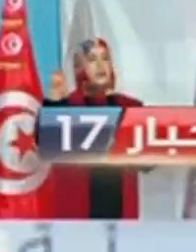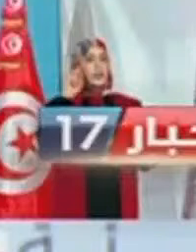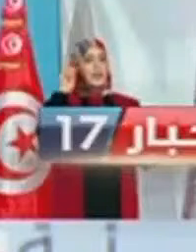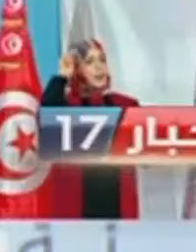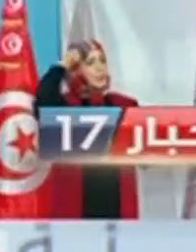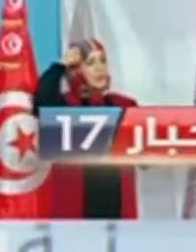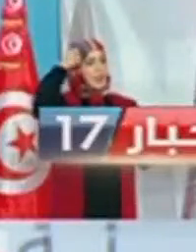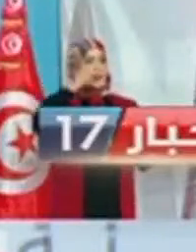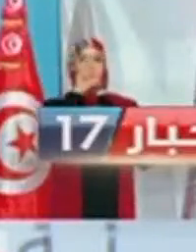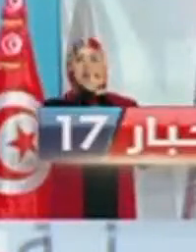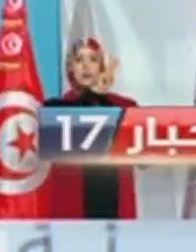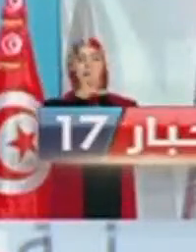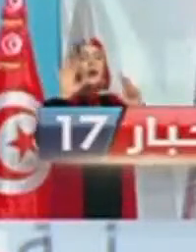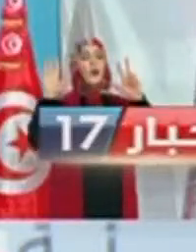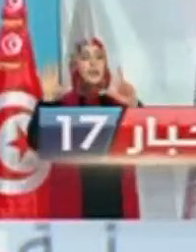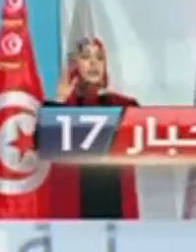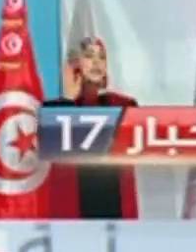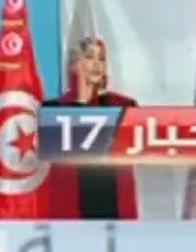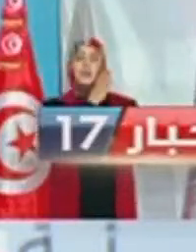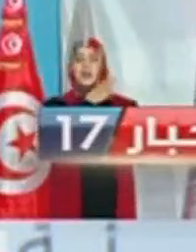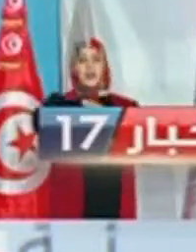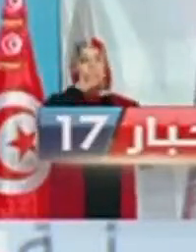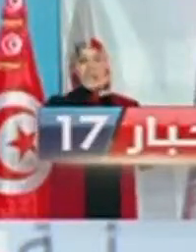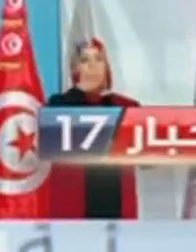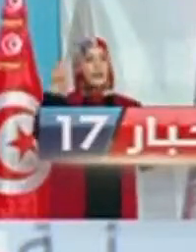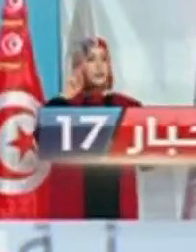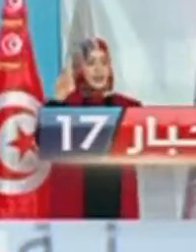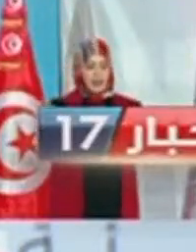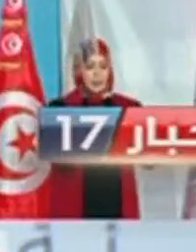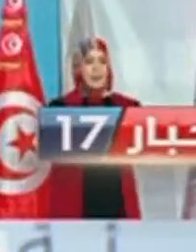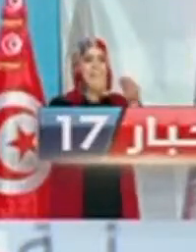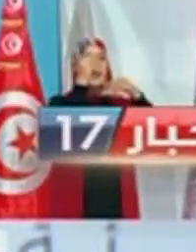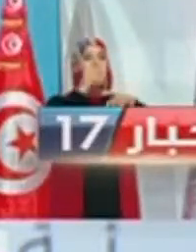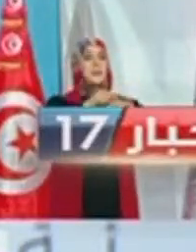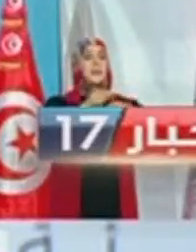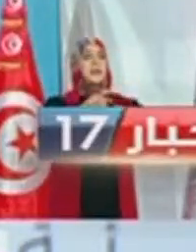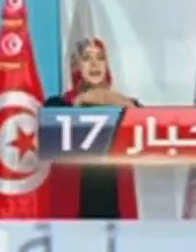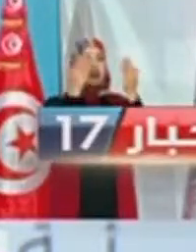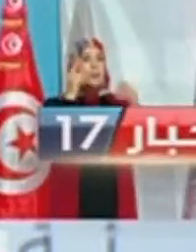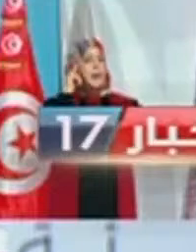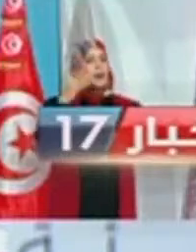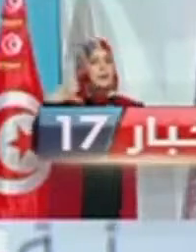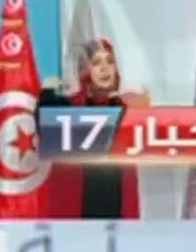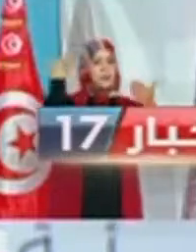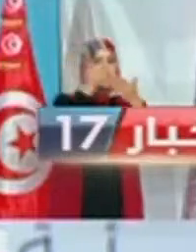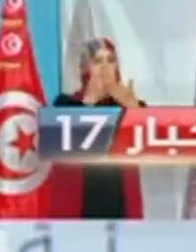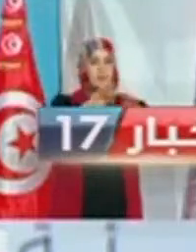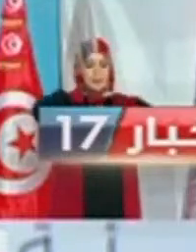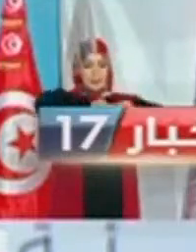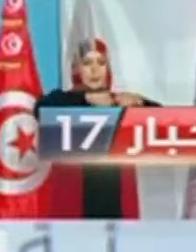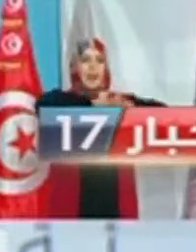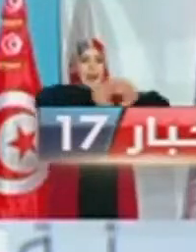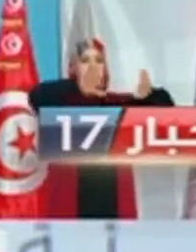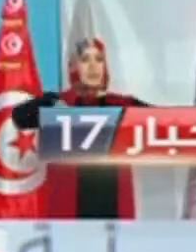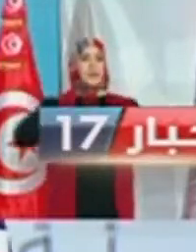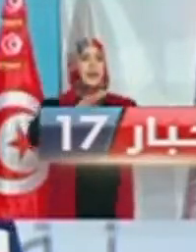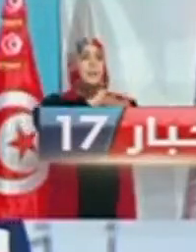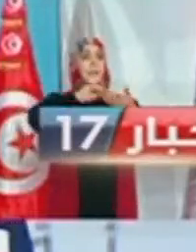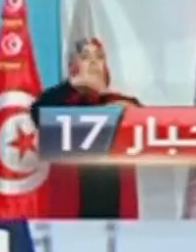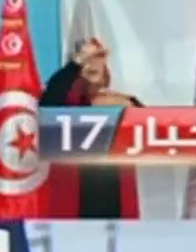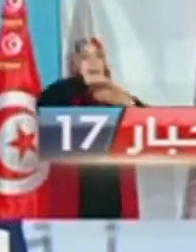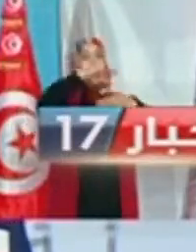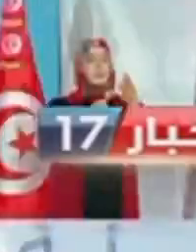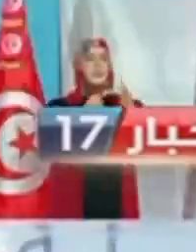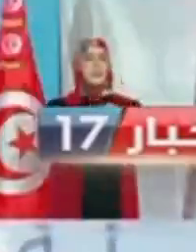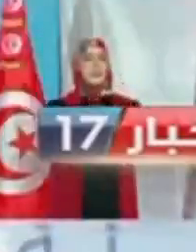السبت 28 جانفي 2023 ابتداء من الساعة 0، وتمتد إلى حد غلق آخر مكتب اقتراع بالدائرة